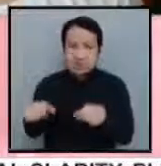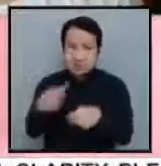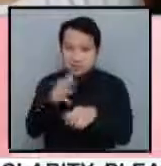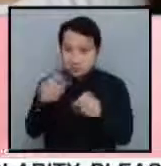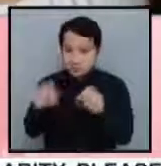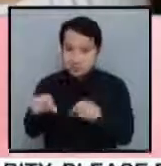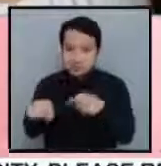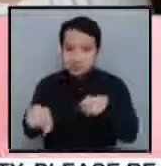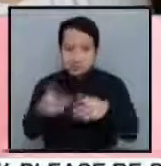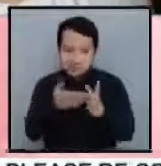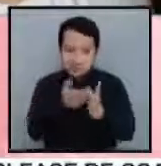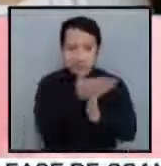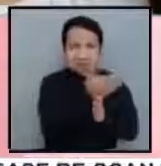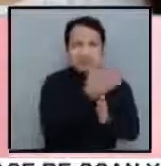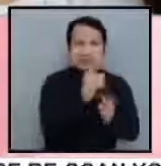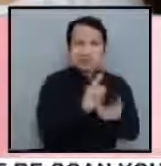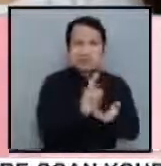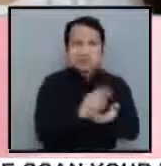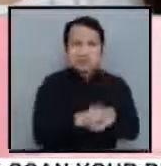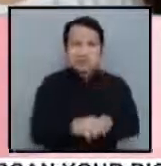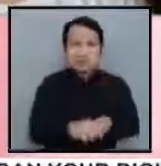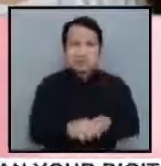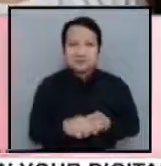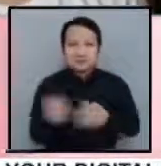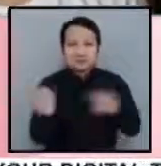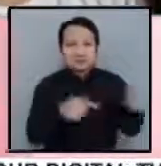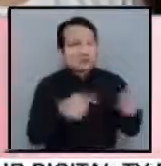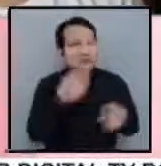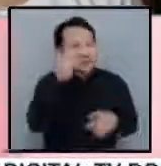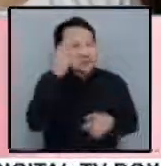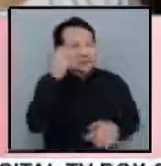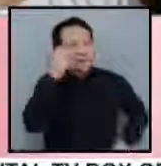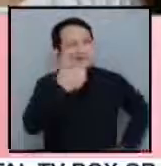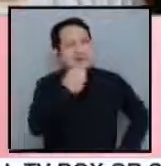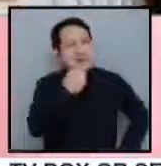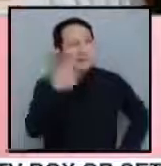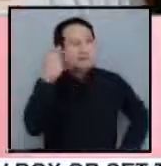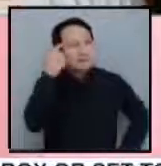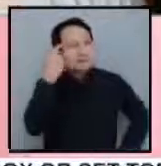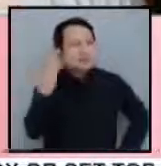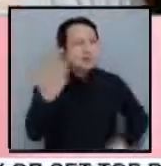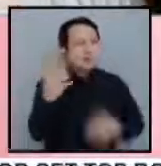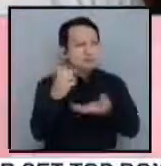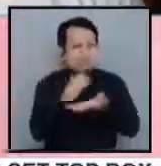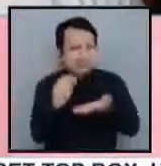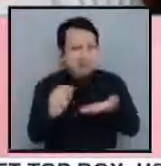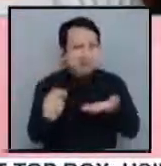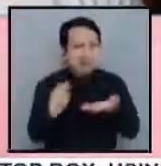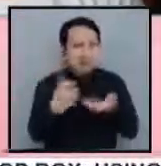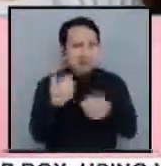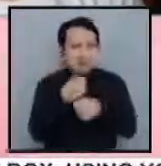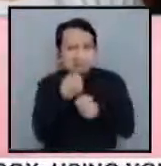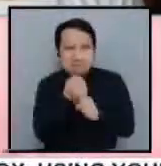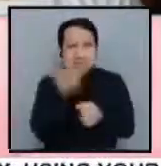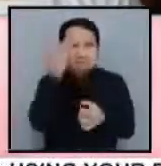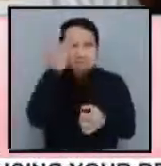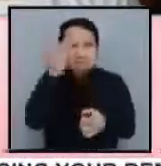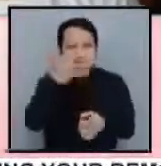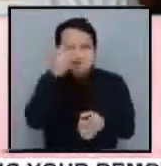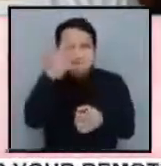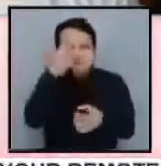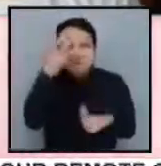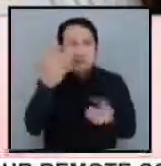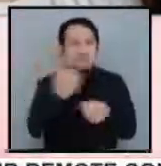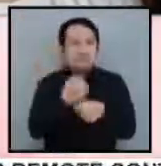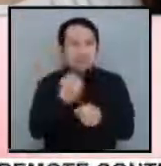diretso po ako gagawa ng content, maggawa-gawa po ng script. Tapos, gumagawa